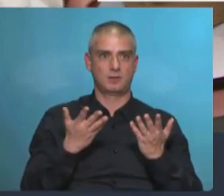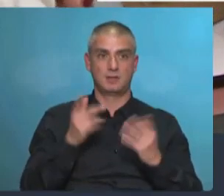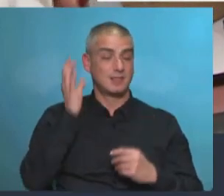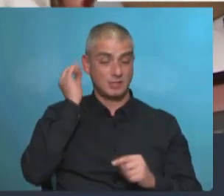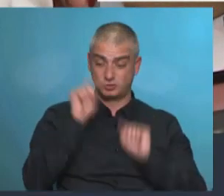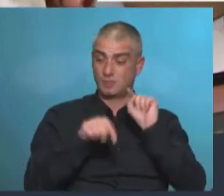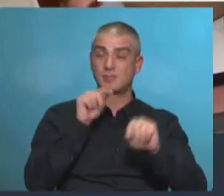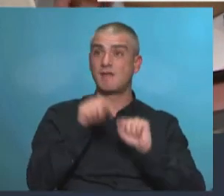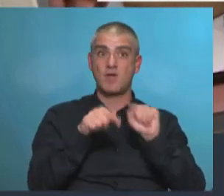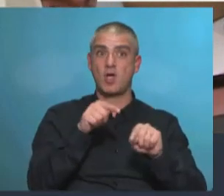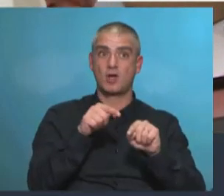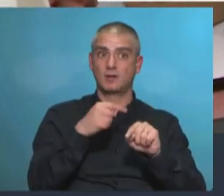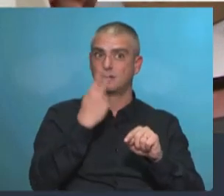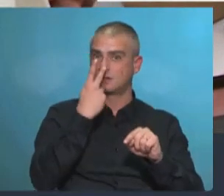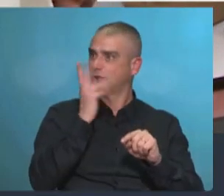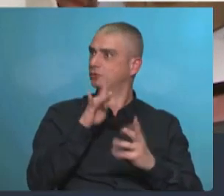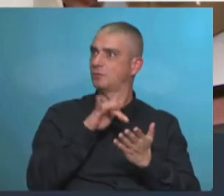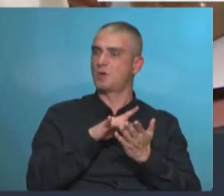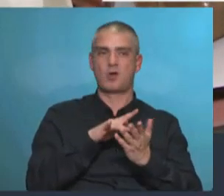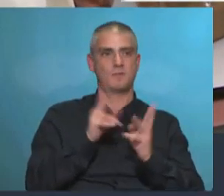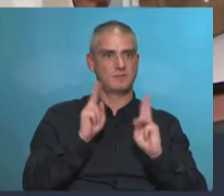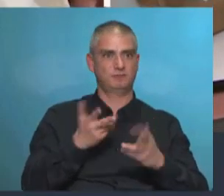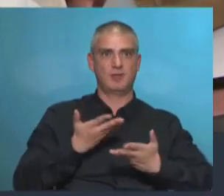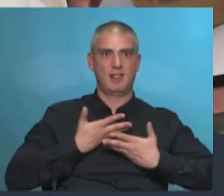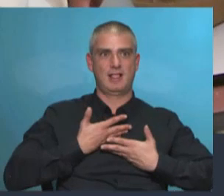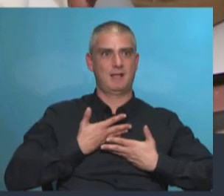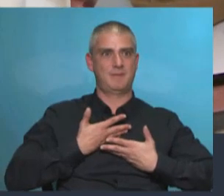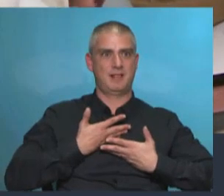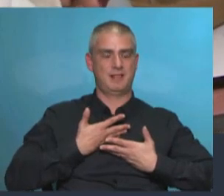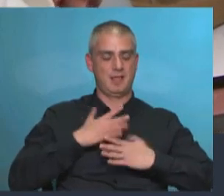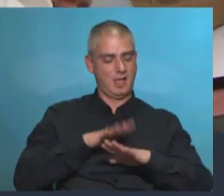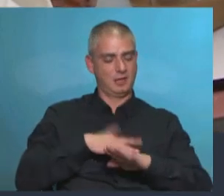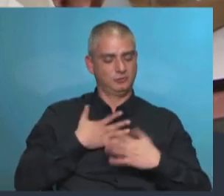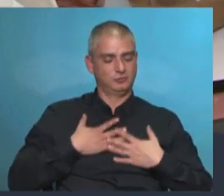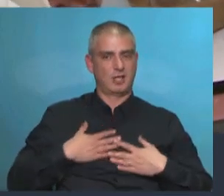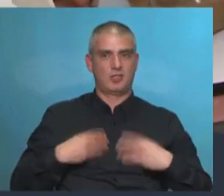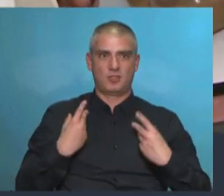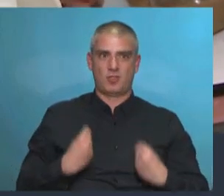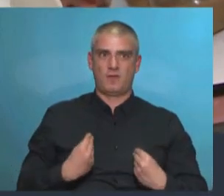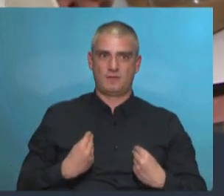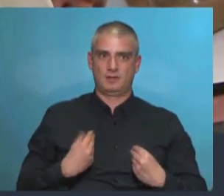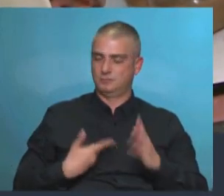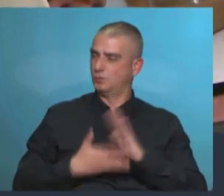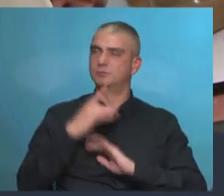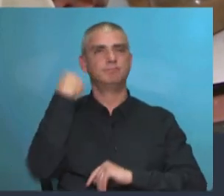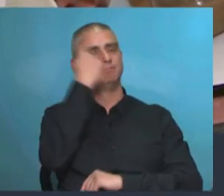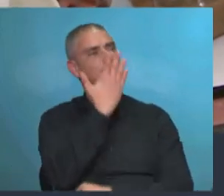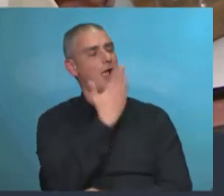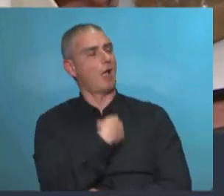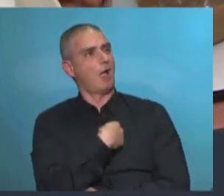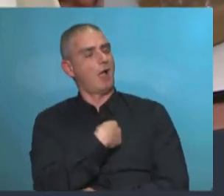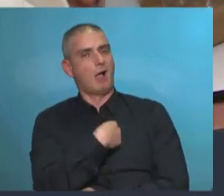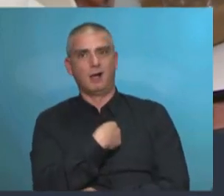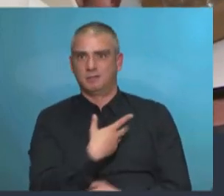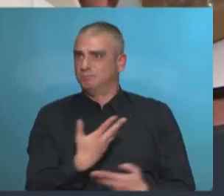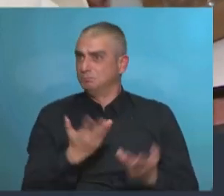לכאן ותראינה שיש מקום שאפשר לקבל הרגשה טובה, שהן יוצאות ומסתכלות במראה ופתאום אומרות,